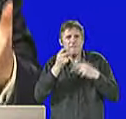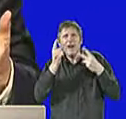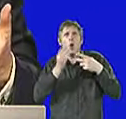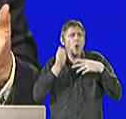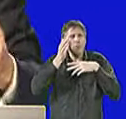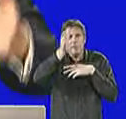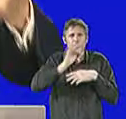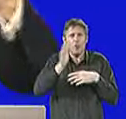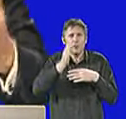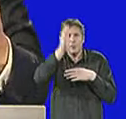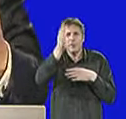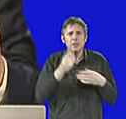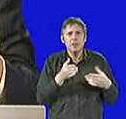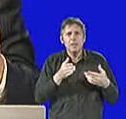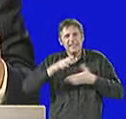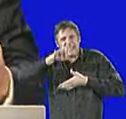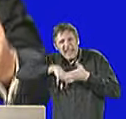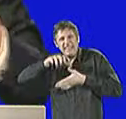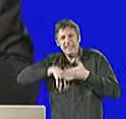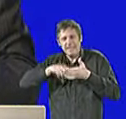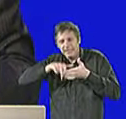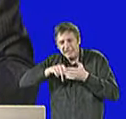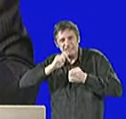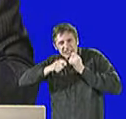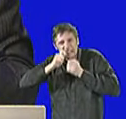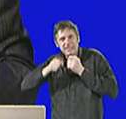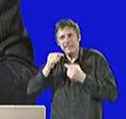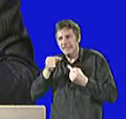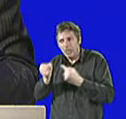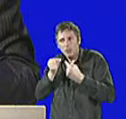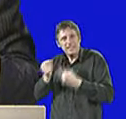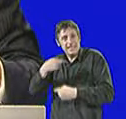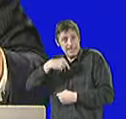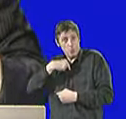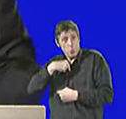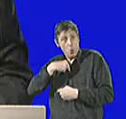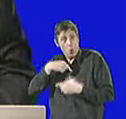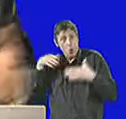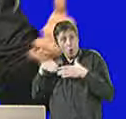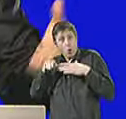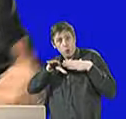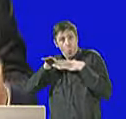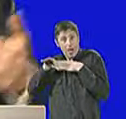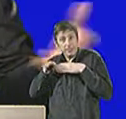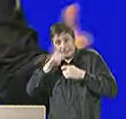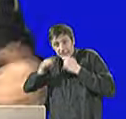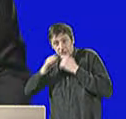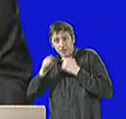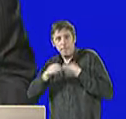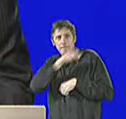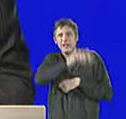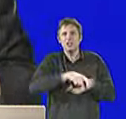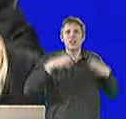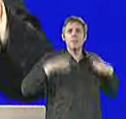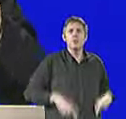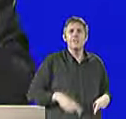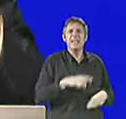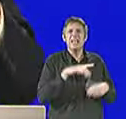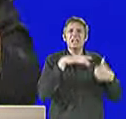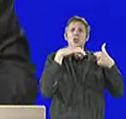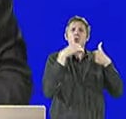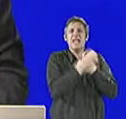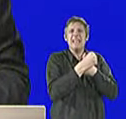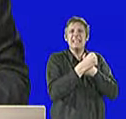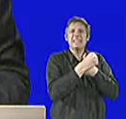traité a été négocié par nous, alors des parlementaires socialistes